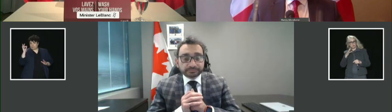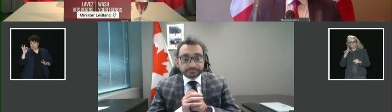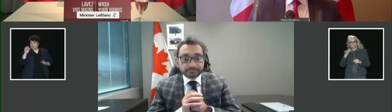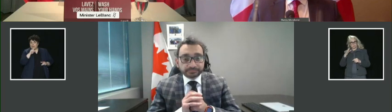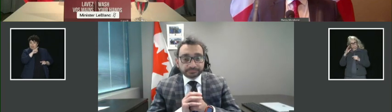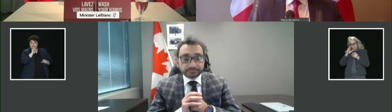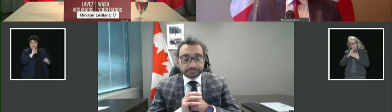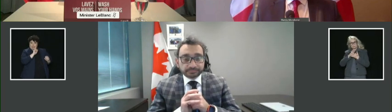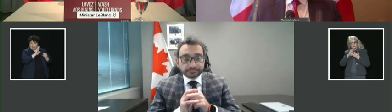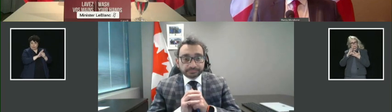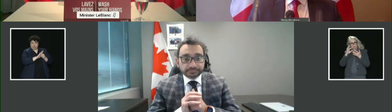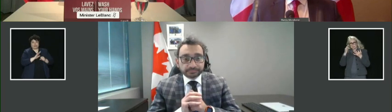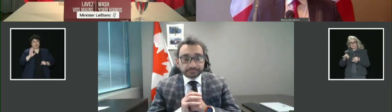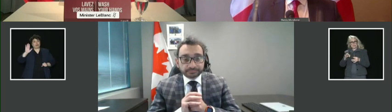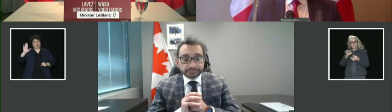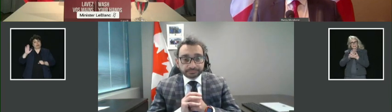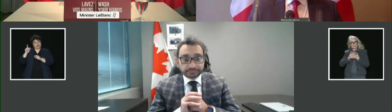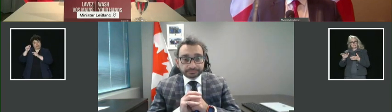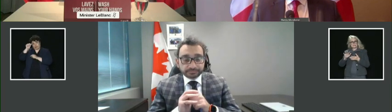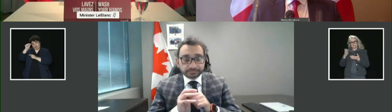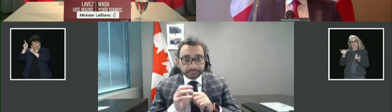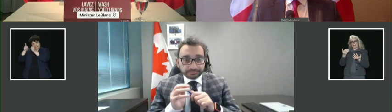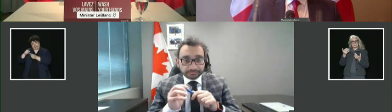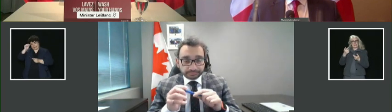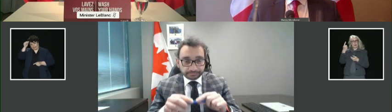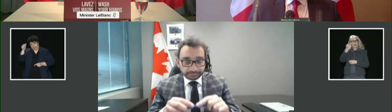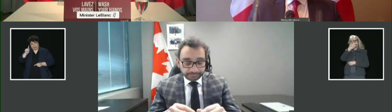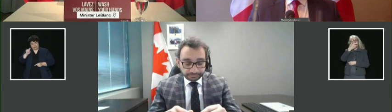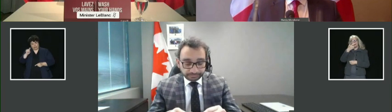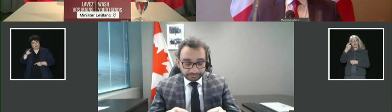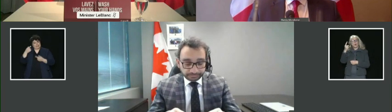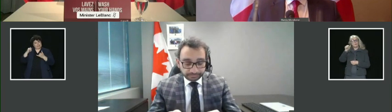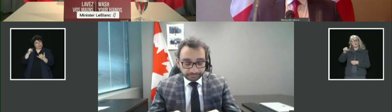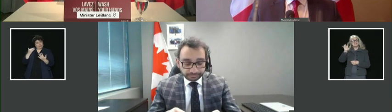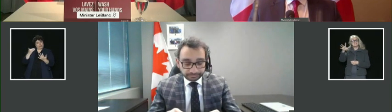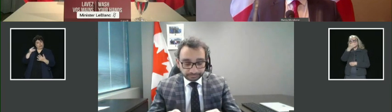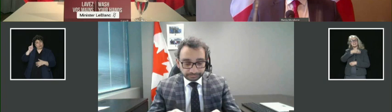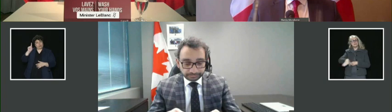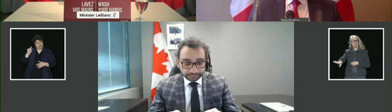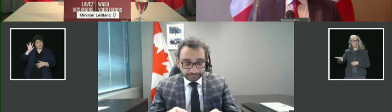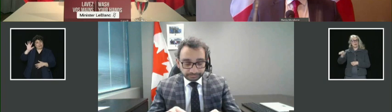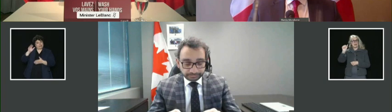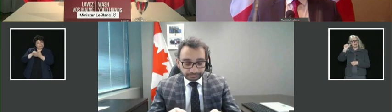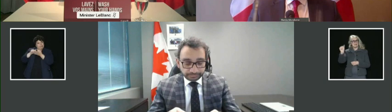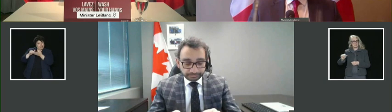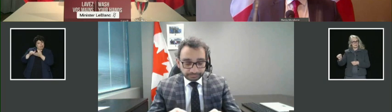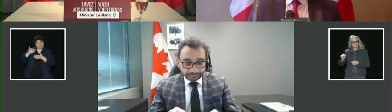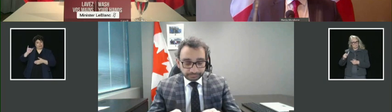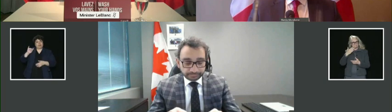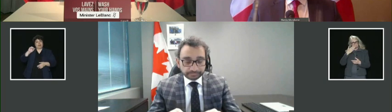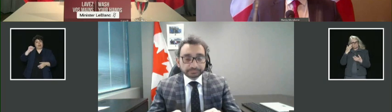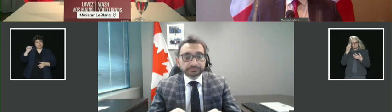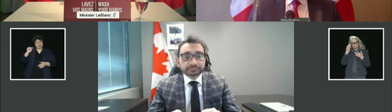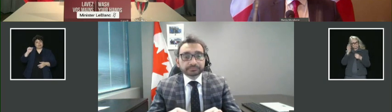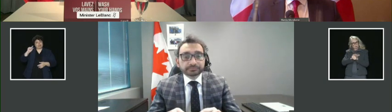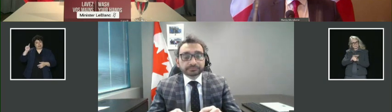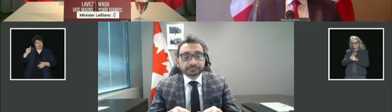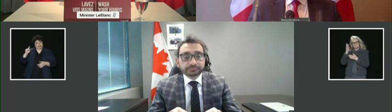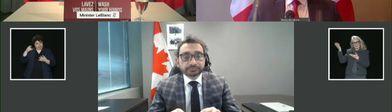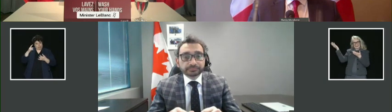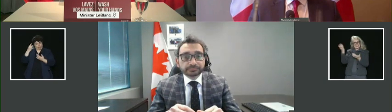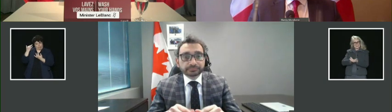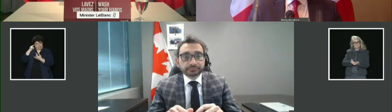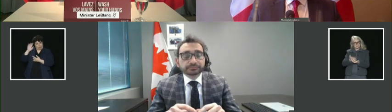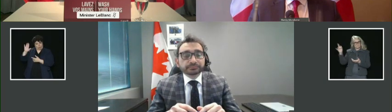de qui on attend encore, je crois, un million et demi, de doses de vaccins AstraZeneca, que ces doses vont arriver même si on pose le